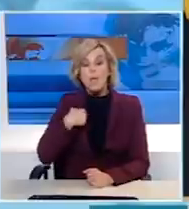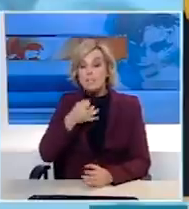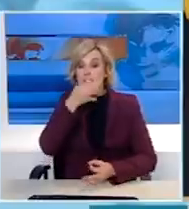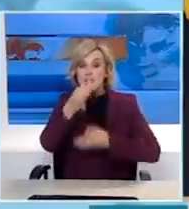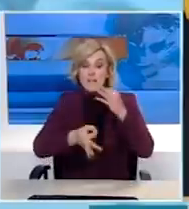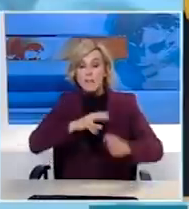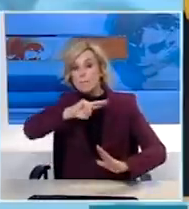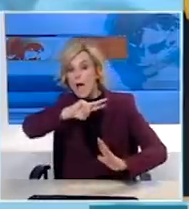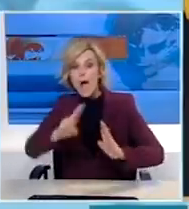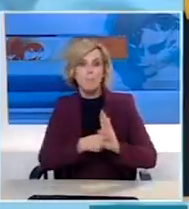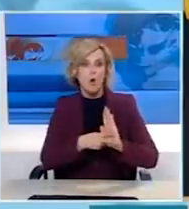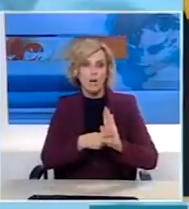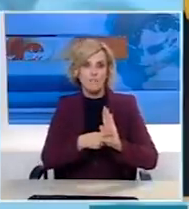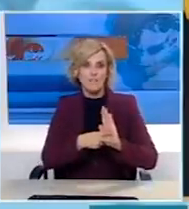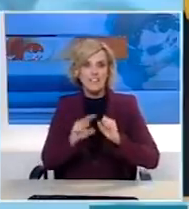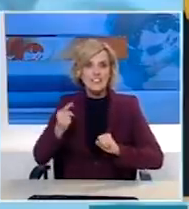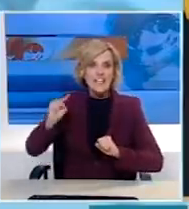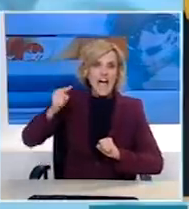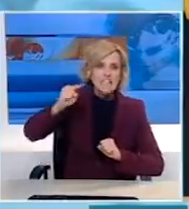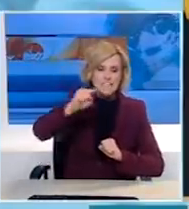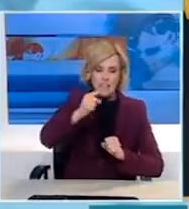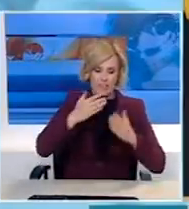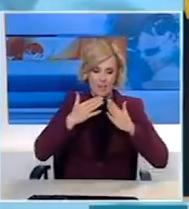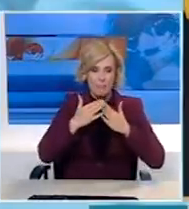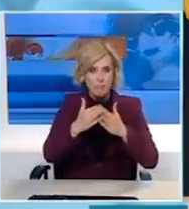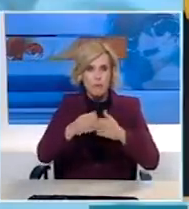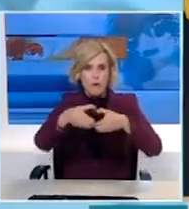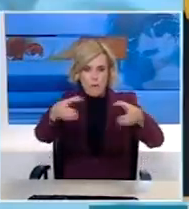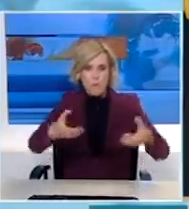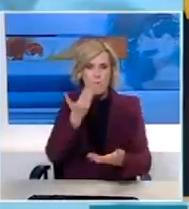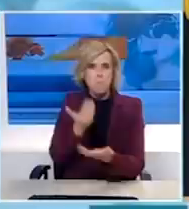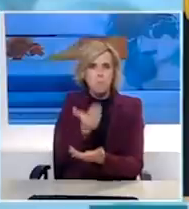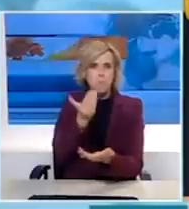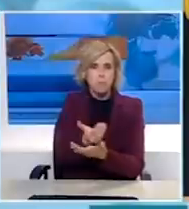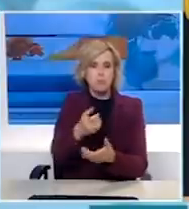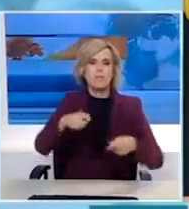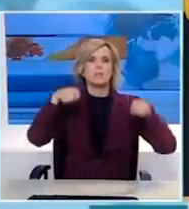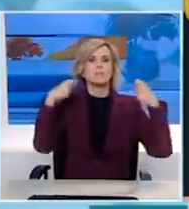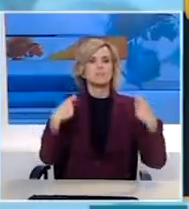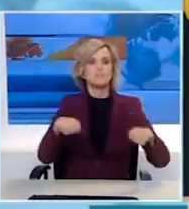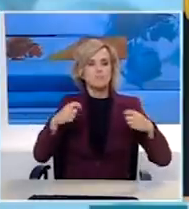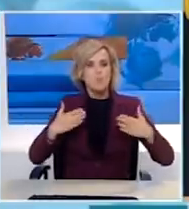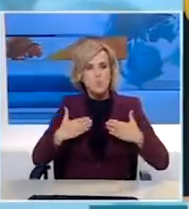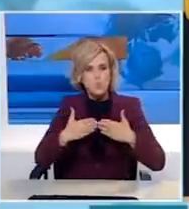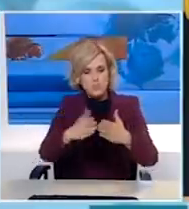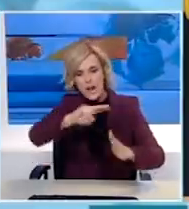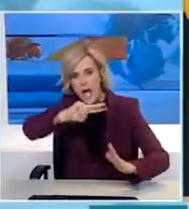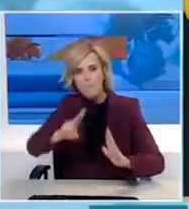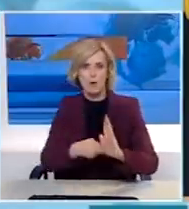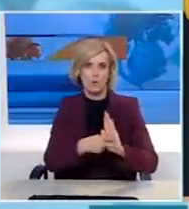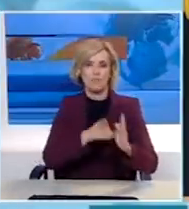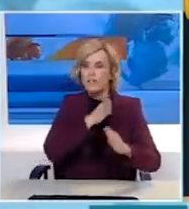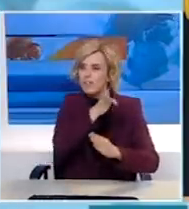περιορισμός του κατάπλου επαγγελματικών πλοίων θαλάσσιας αναψυχής, όπως κρουαζιερόπλοιων και μερόπλοιων αναψυχής, σε